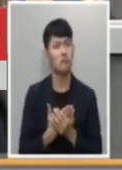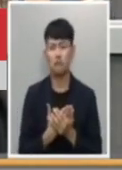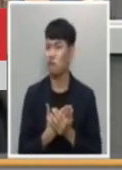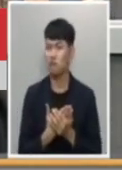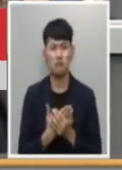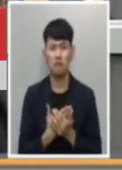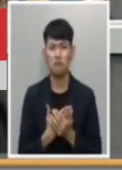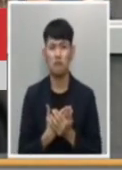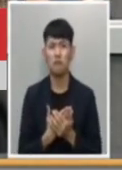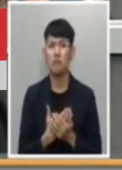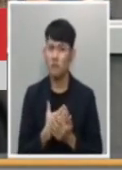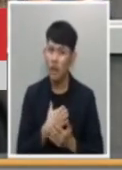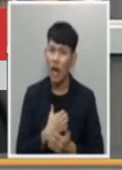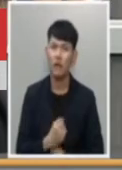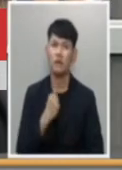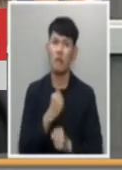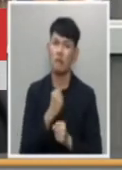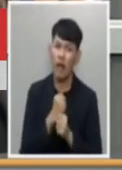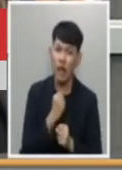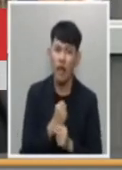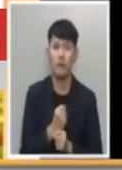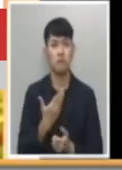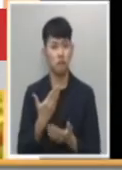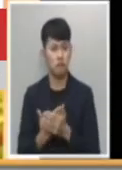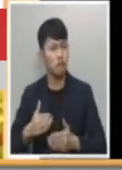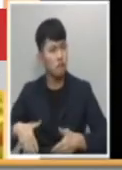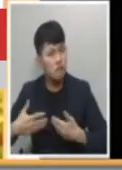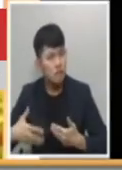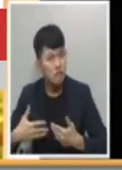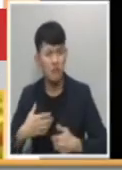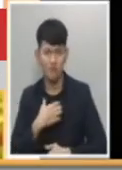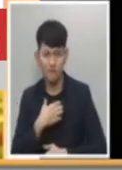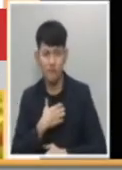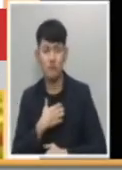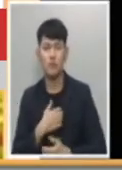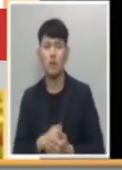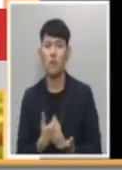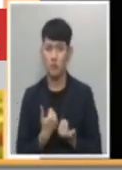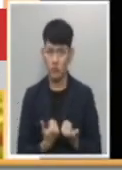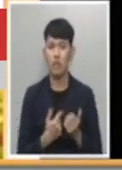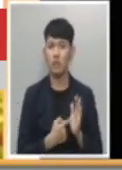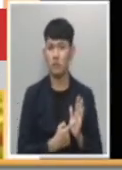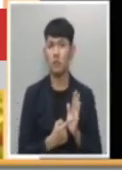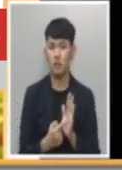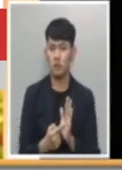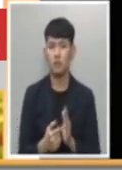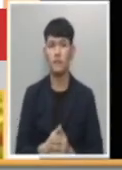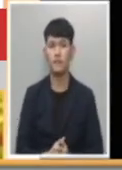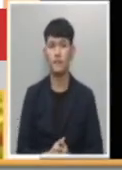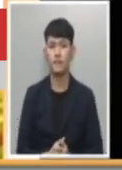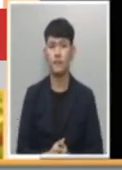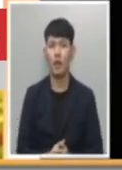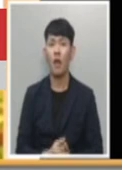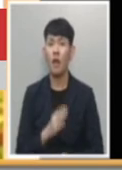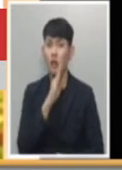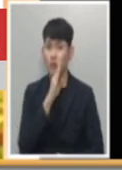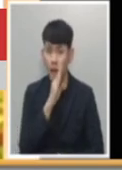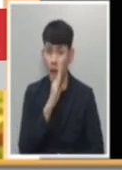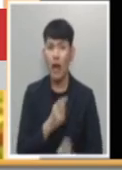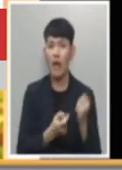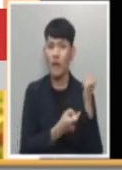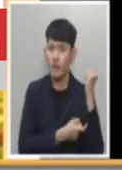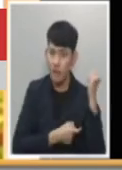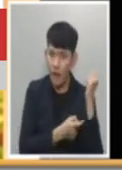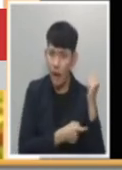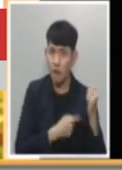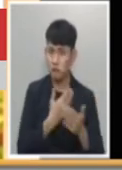ออกแรงแล้วก็อยากได้สตังค์วันนี้ผมขอเสนอครับว่าถ้าอยากให้ยางมีราคา